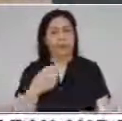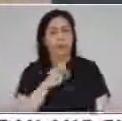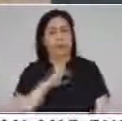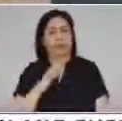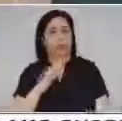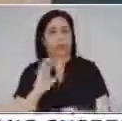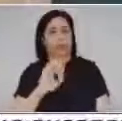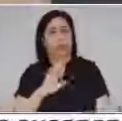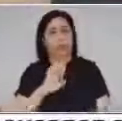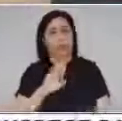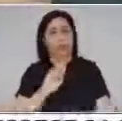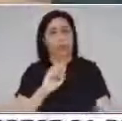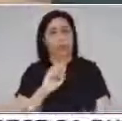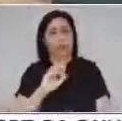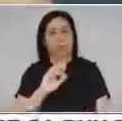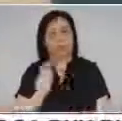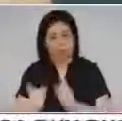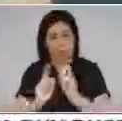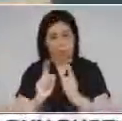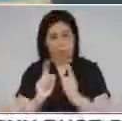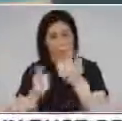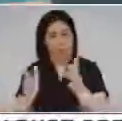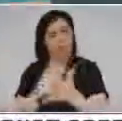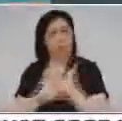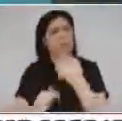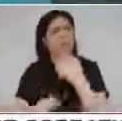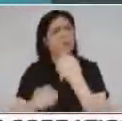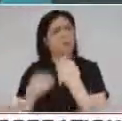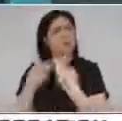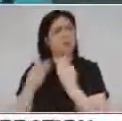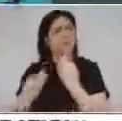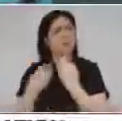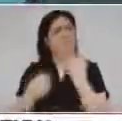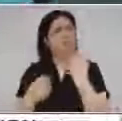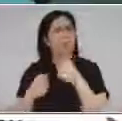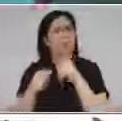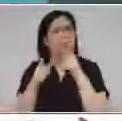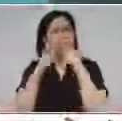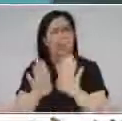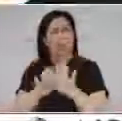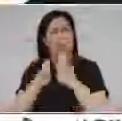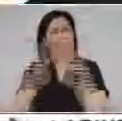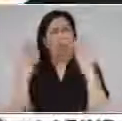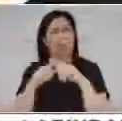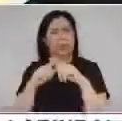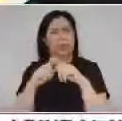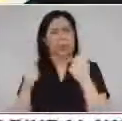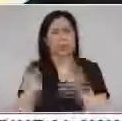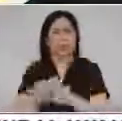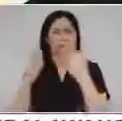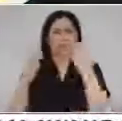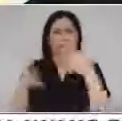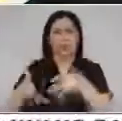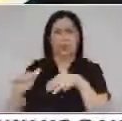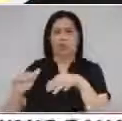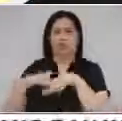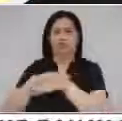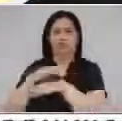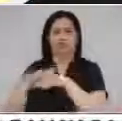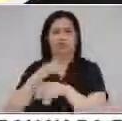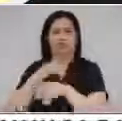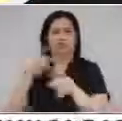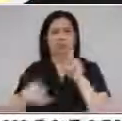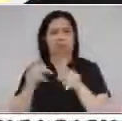yung protocol. Mm-hmm. Kung halimbawa mayroong permiso yan. Yusek, bukod dito sa insidenteng